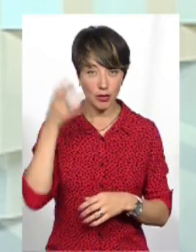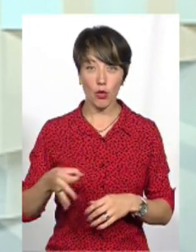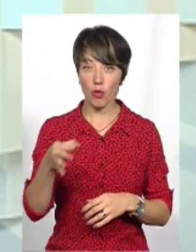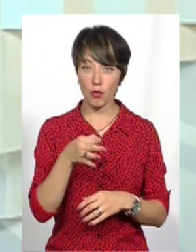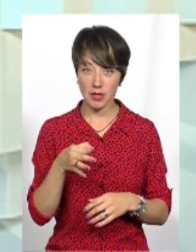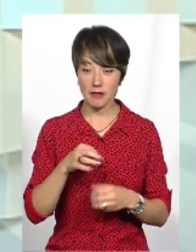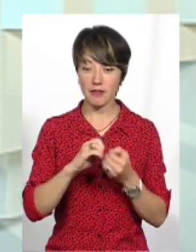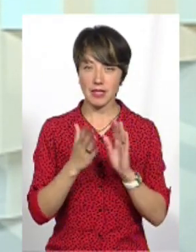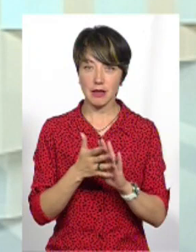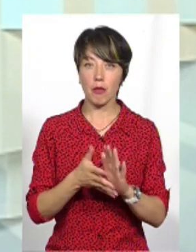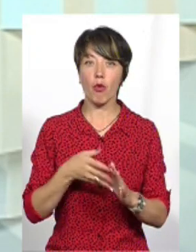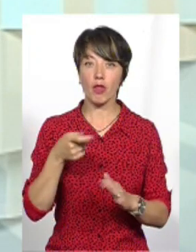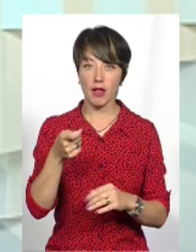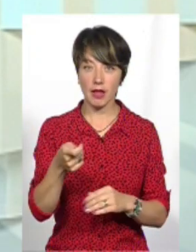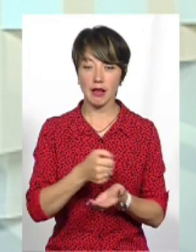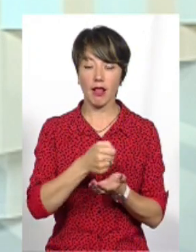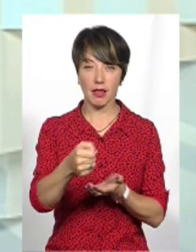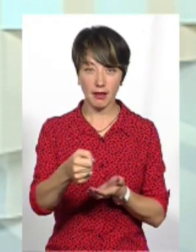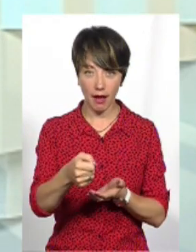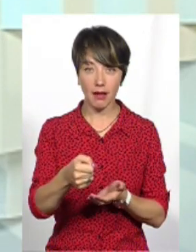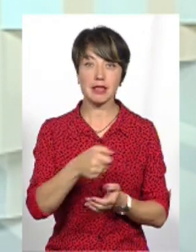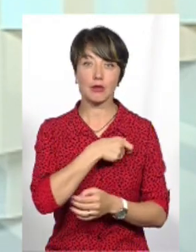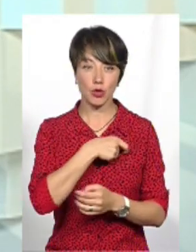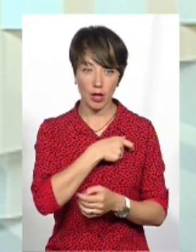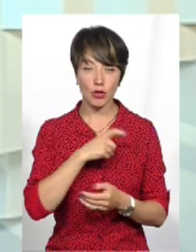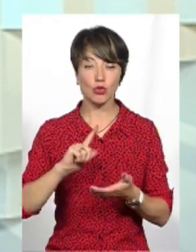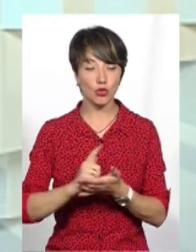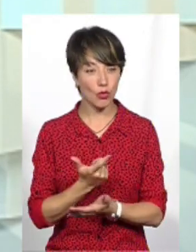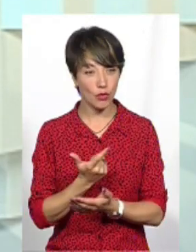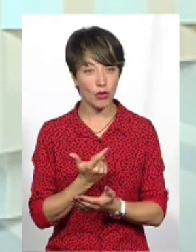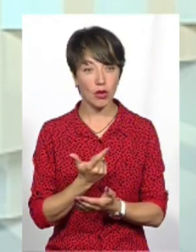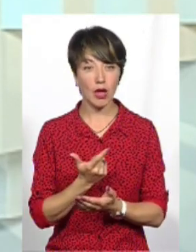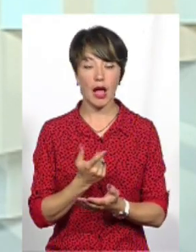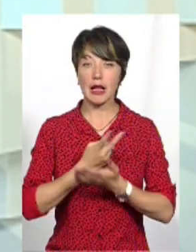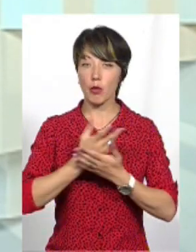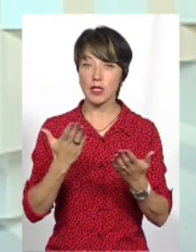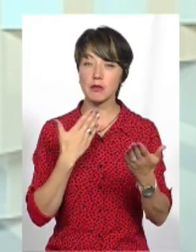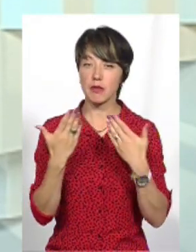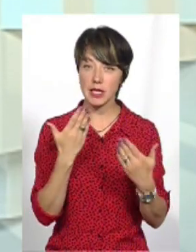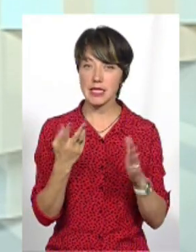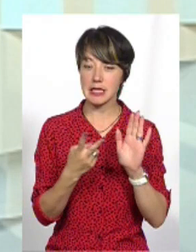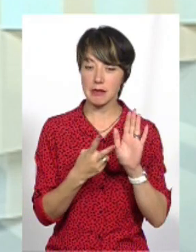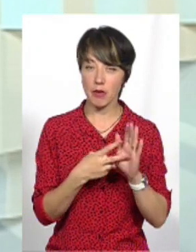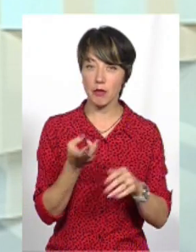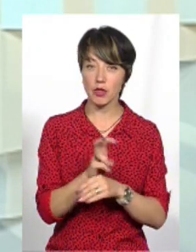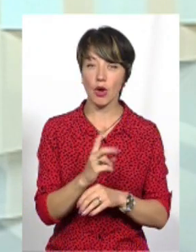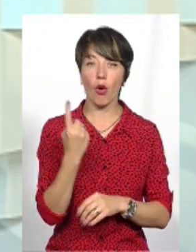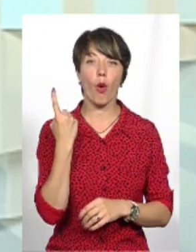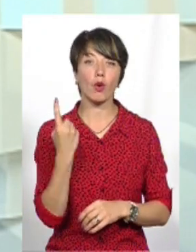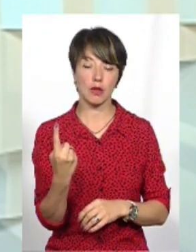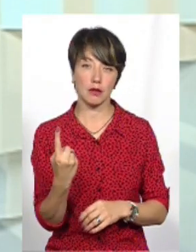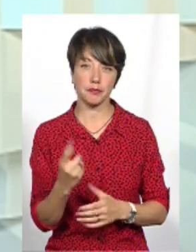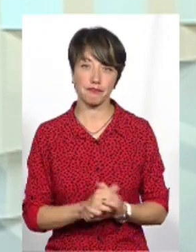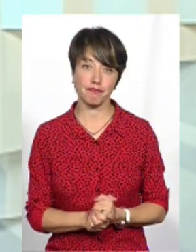Хмельниччини, а усі вони подались у кандидати, у депутати знову. Отож, на публічні співбесіди із 7 прийшов тільки